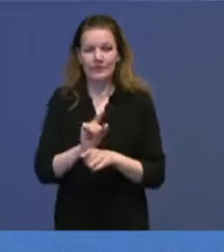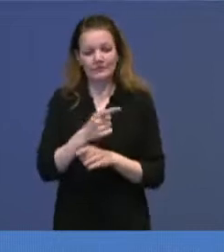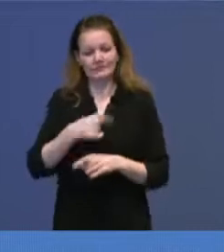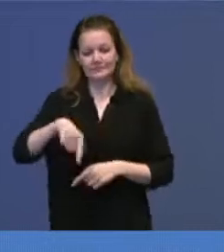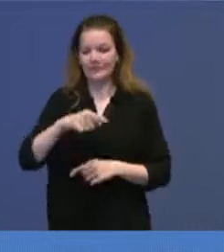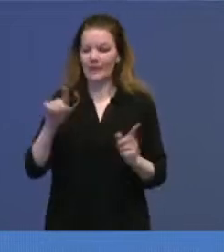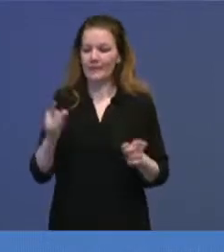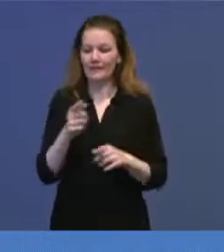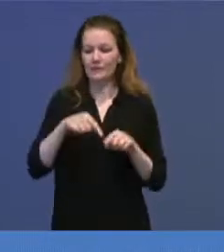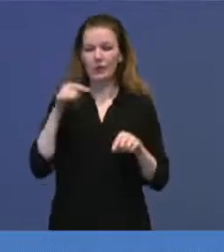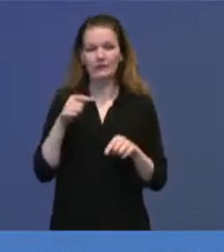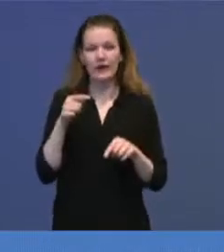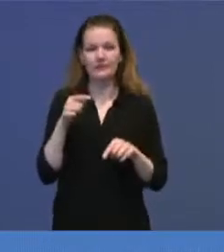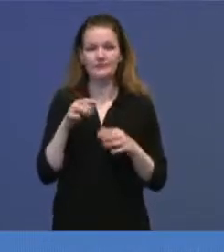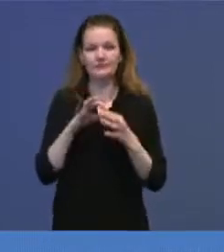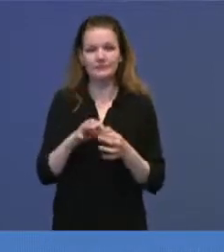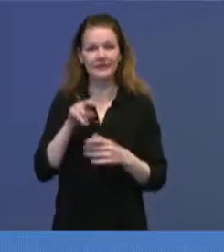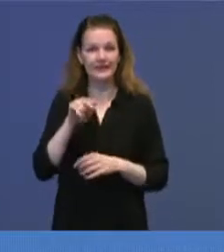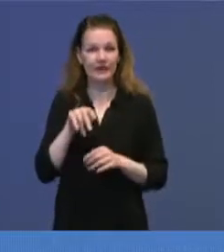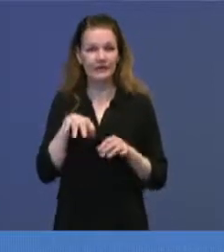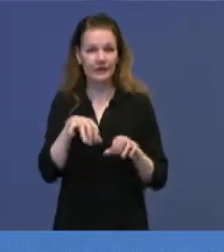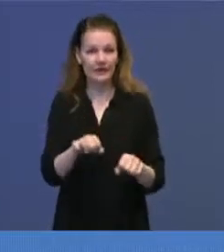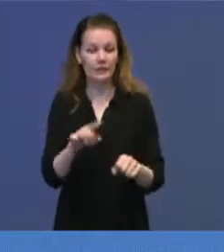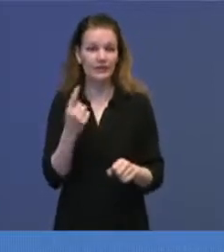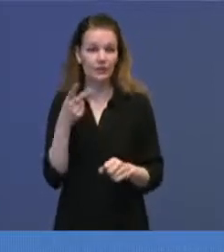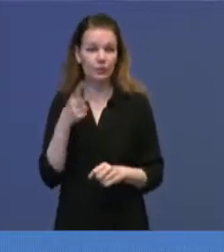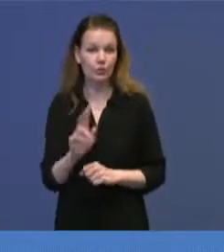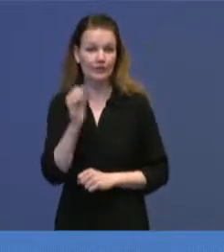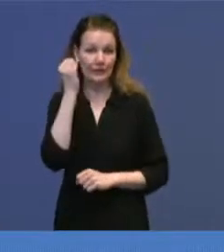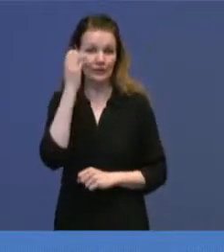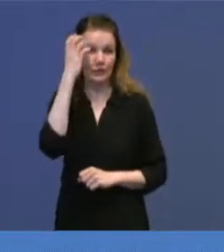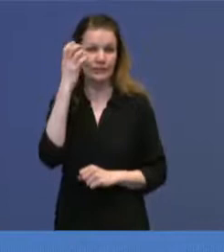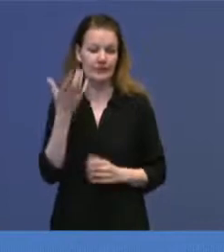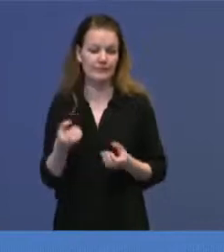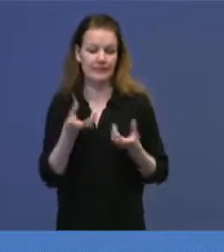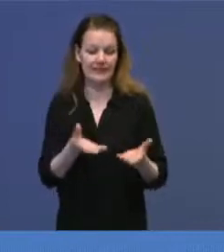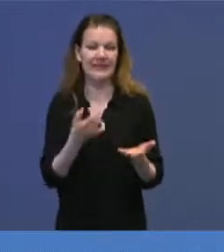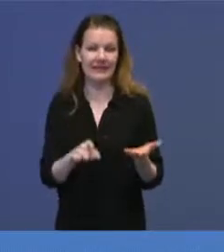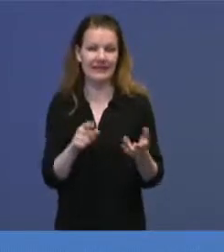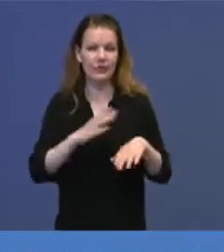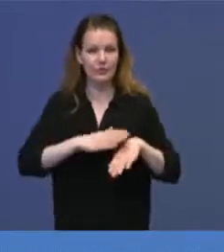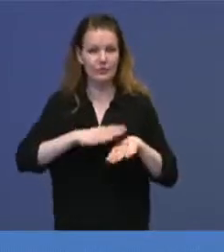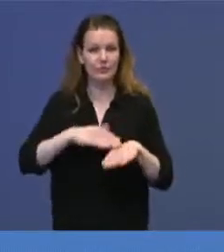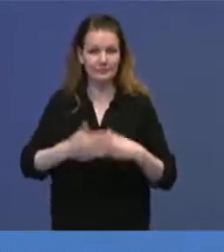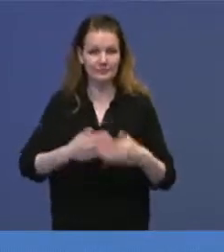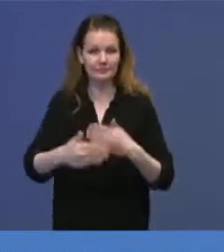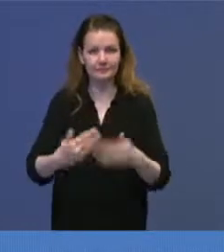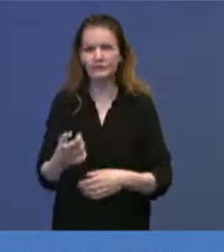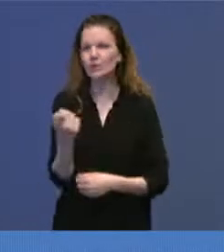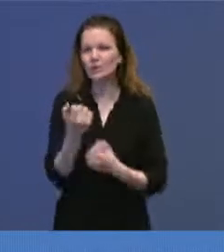digitale angrep, og vi vil bevilge 200 millioner kroner til det. Jeg vil nevne noen av de konkrete